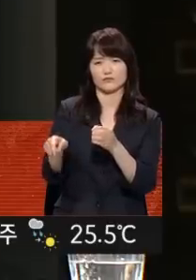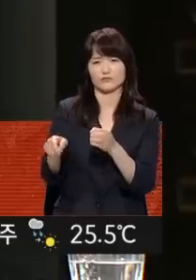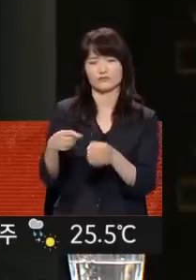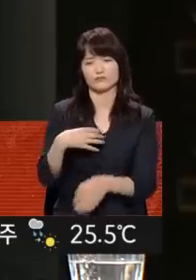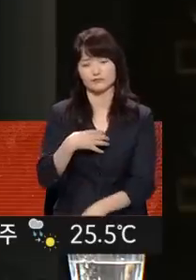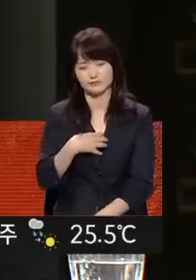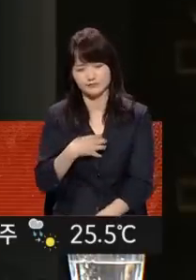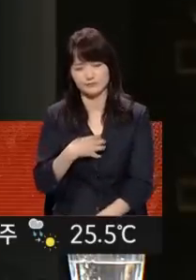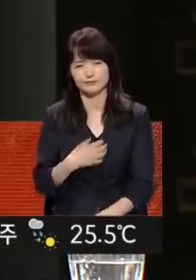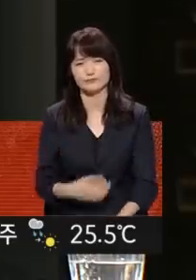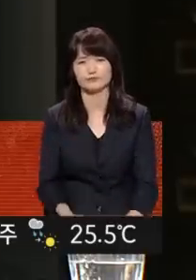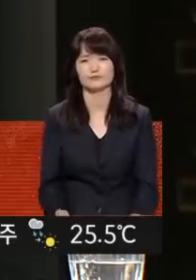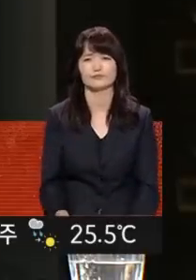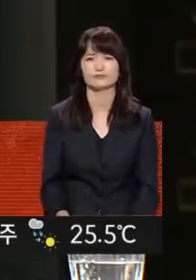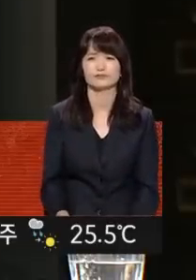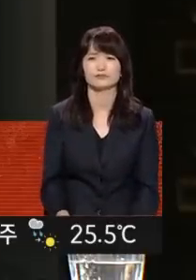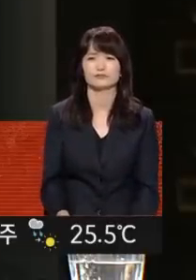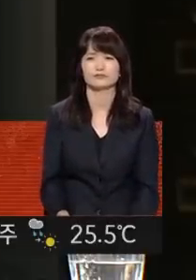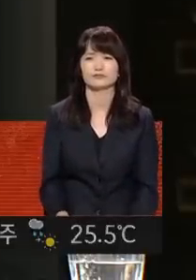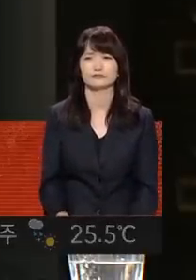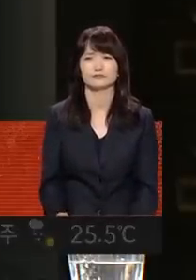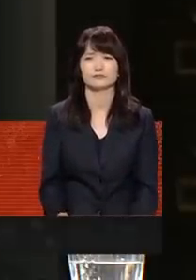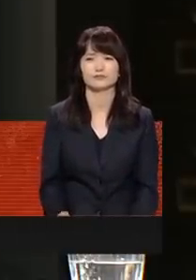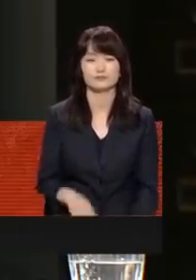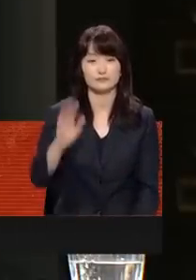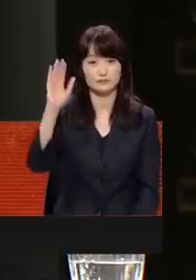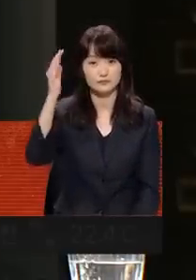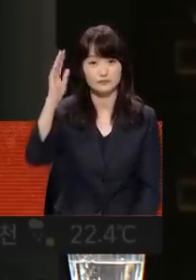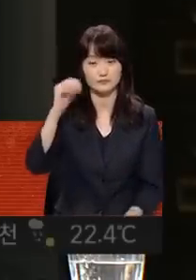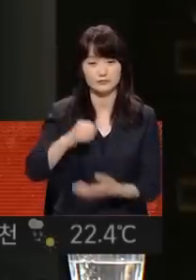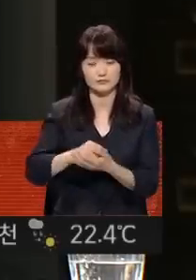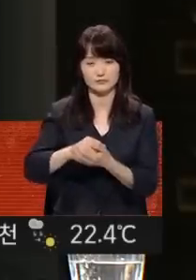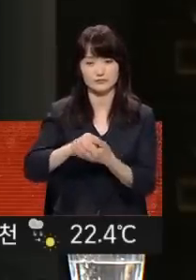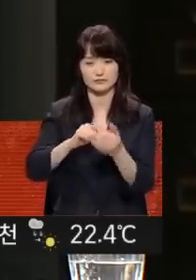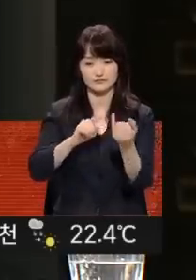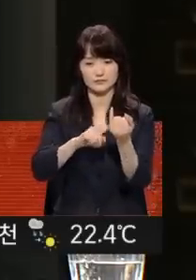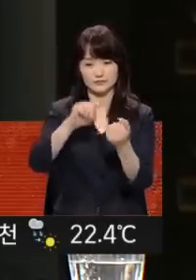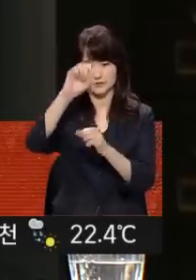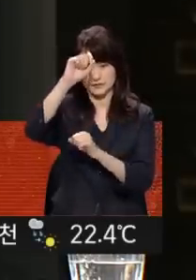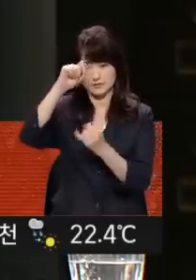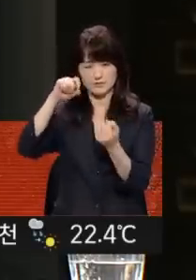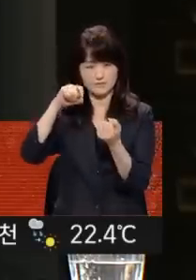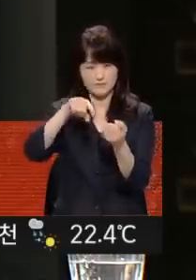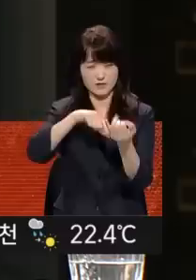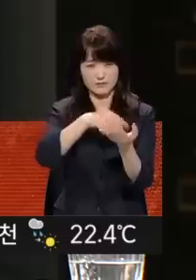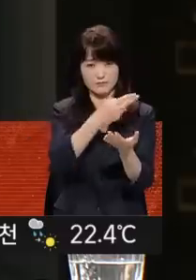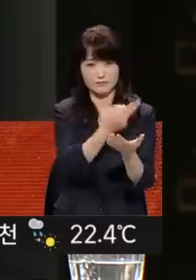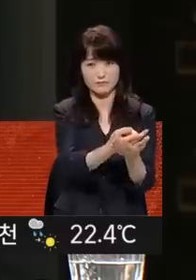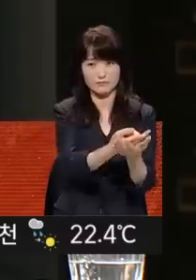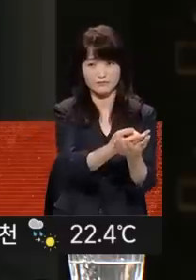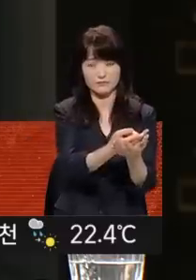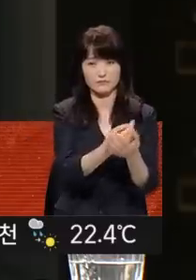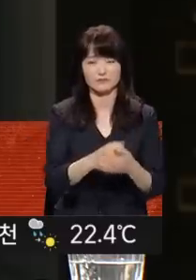이런 요즘 이런 뭐 돌려차기 사건도 그렇고이 사건에 대해서도 그렇고 기사 댓글 달린 거 다